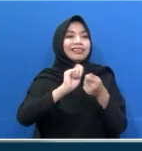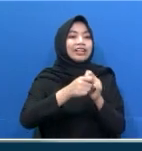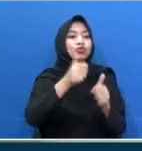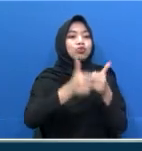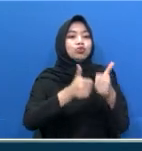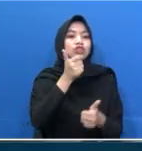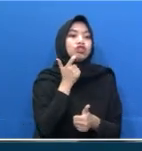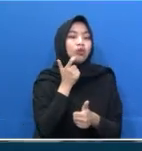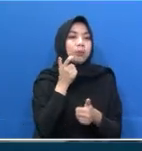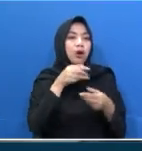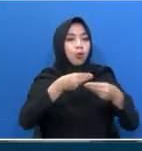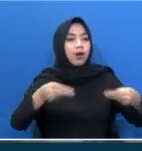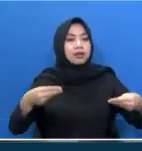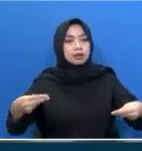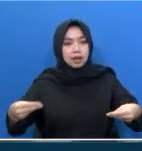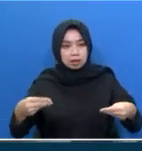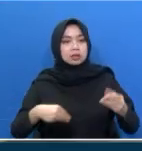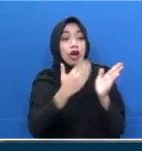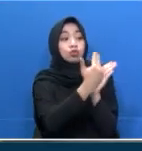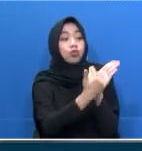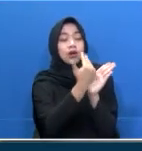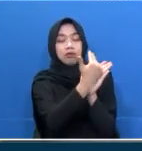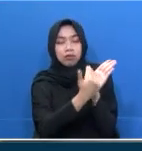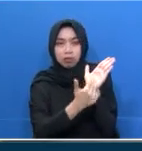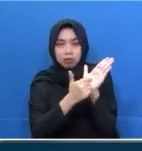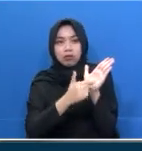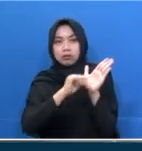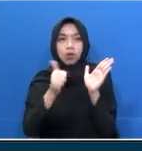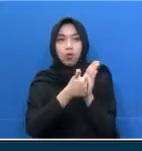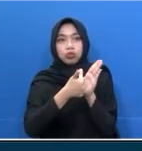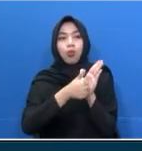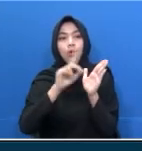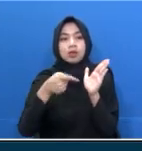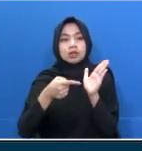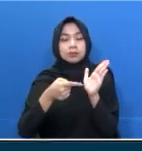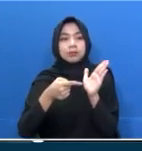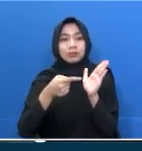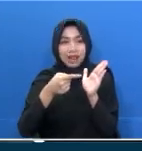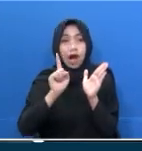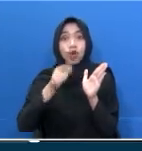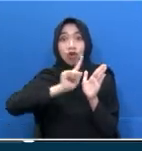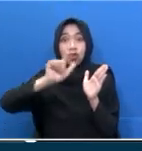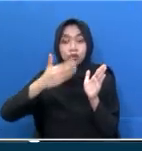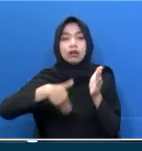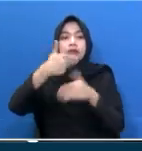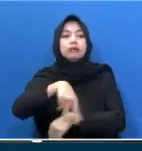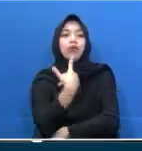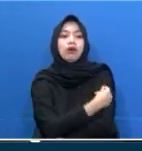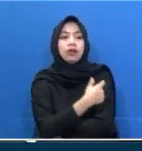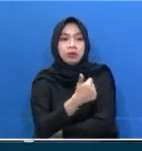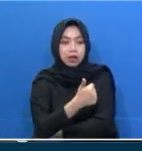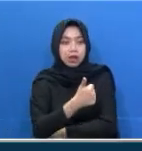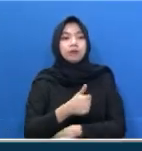proses pemeriksaan kualitas sesuai dengan ketentuan sebelum dilakukan vaksinasi termasuk menunggu